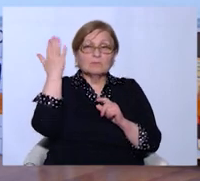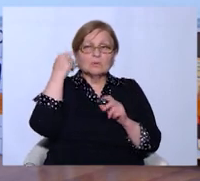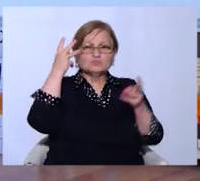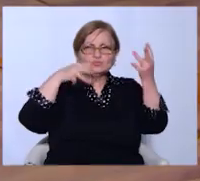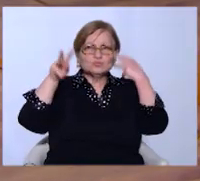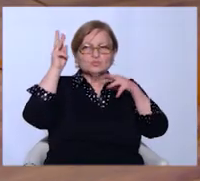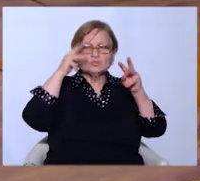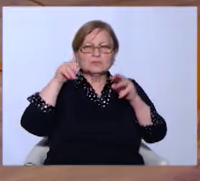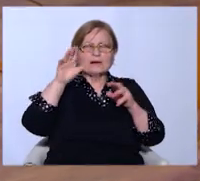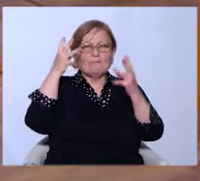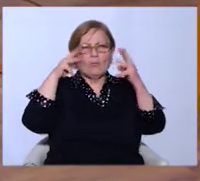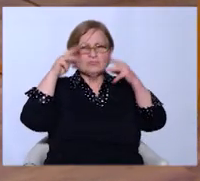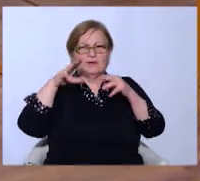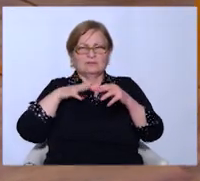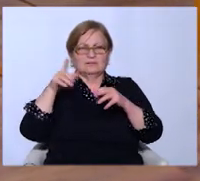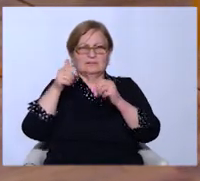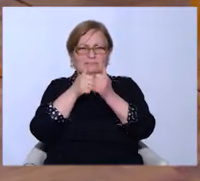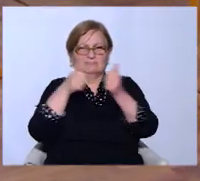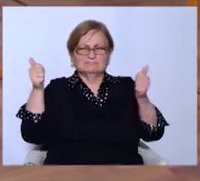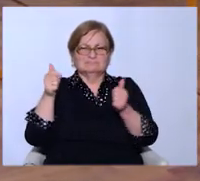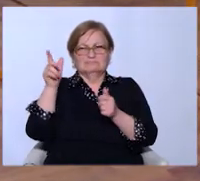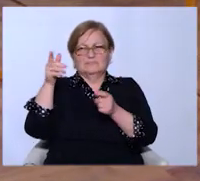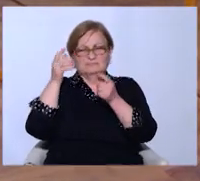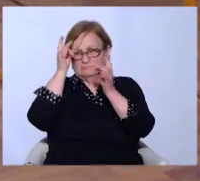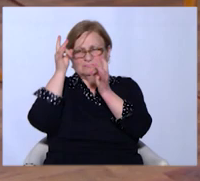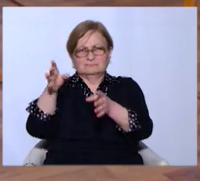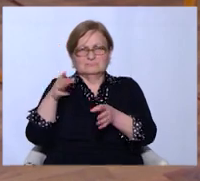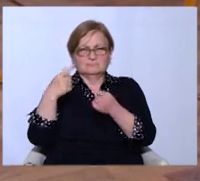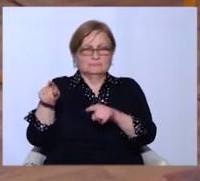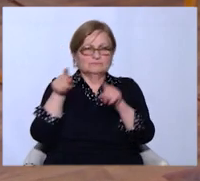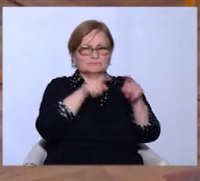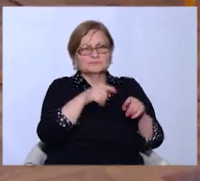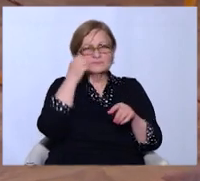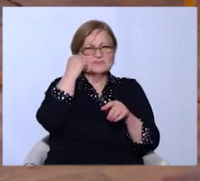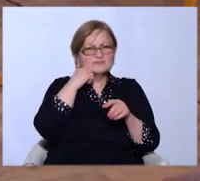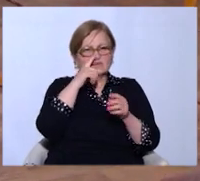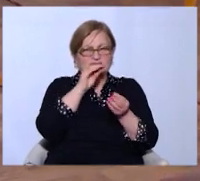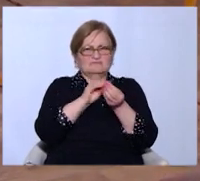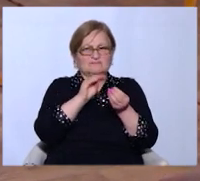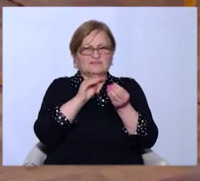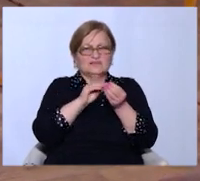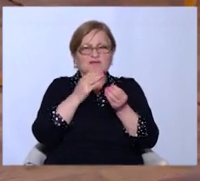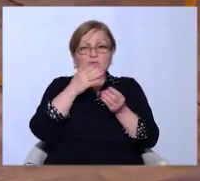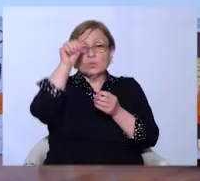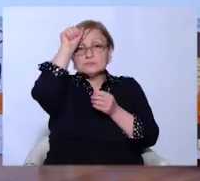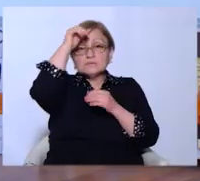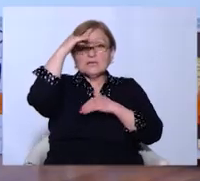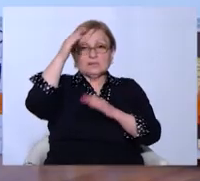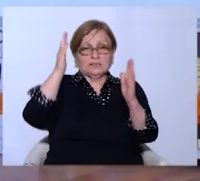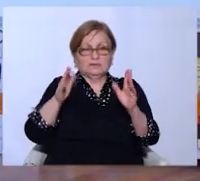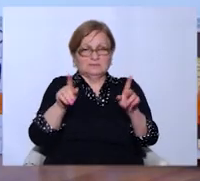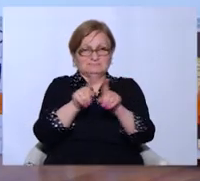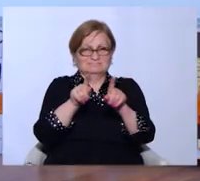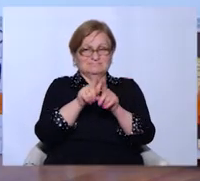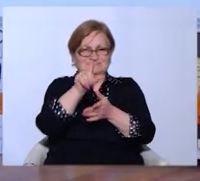მოდურ მიმდინარეობაზე, არტნოვაზე თქვა უარი და ბიზანტიური სტილის ხატებს წერდა.